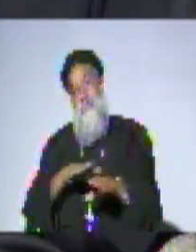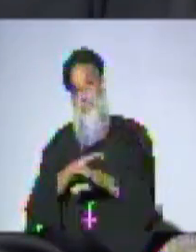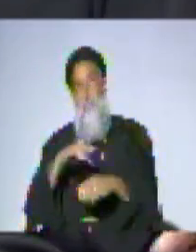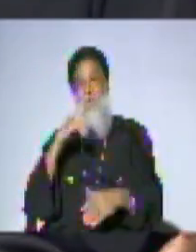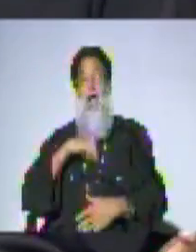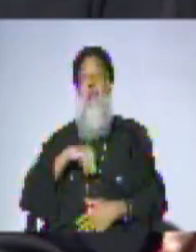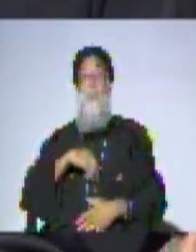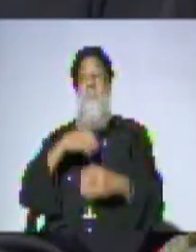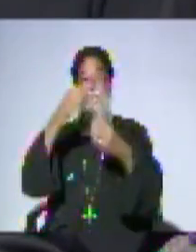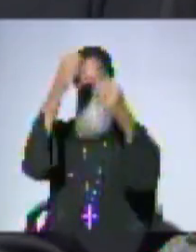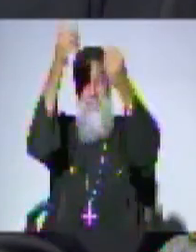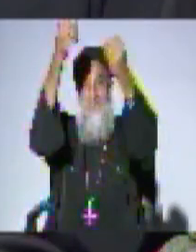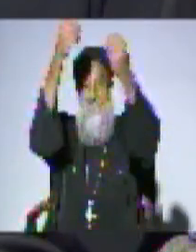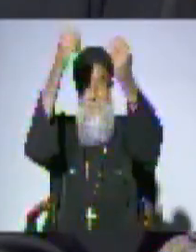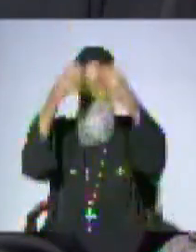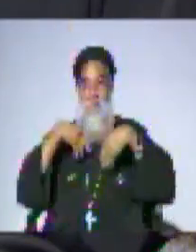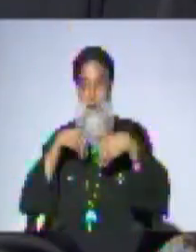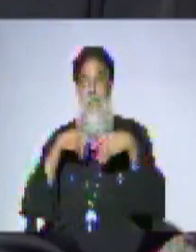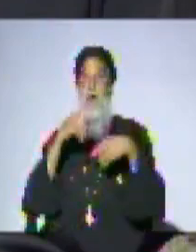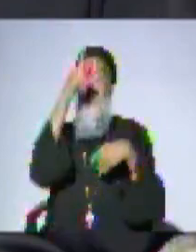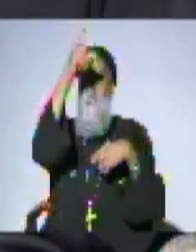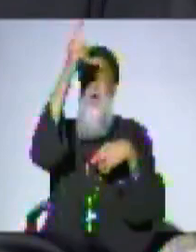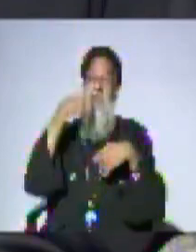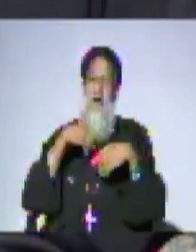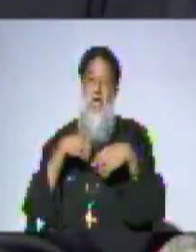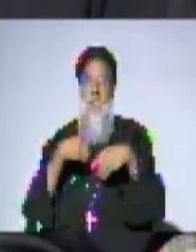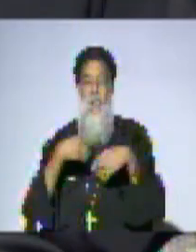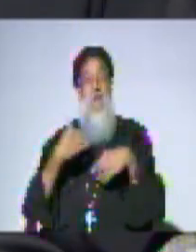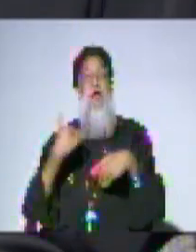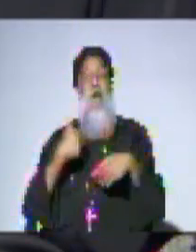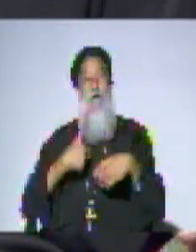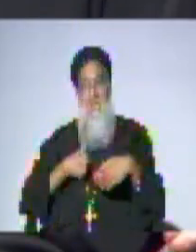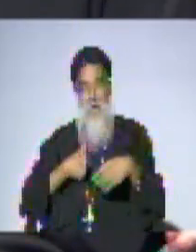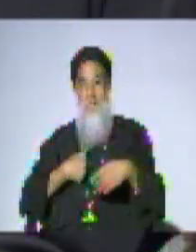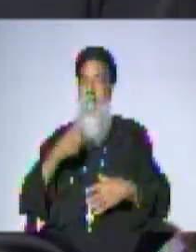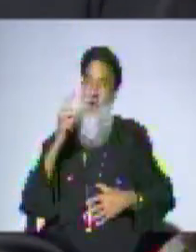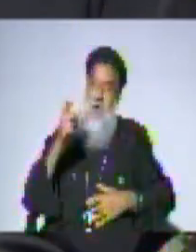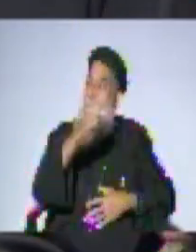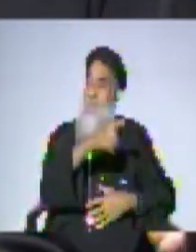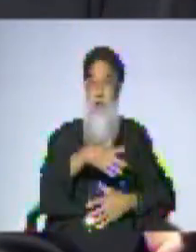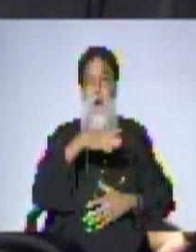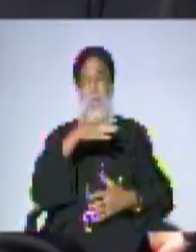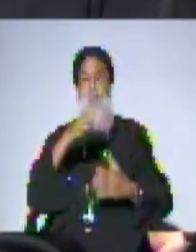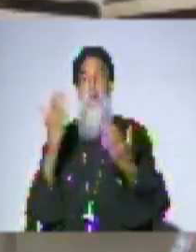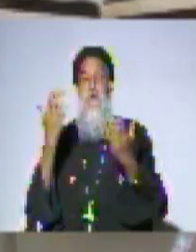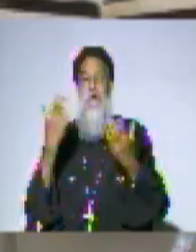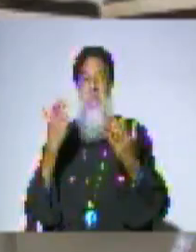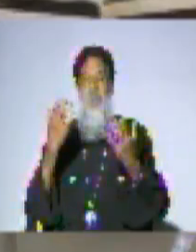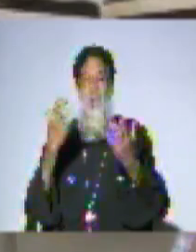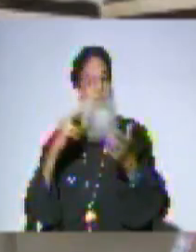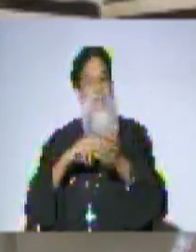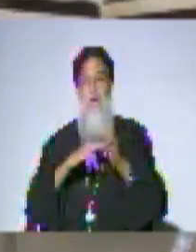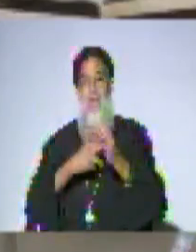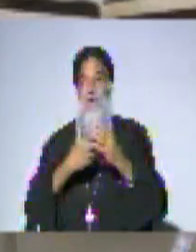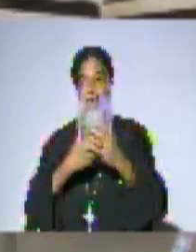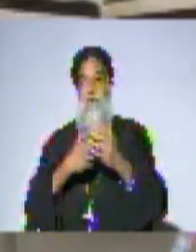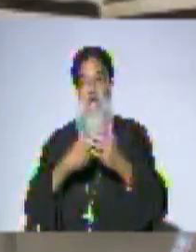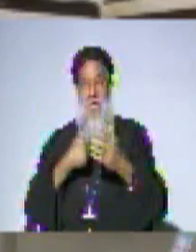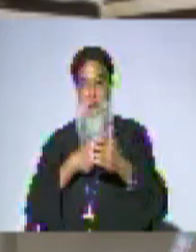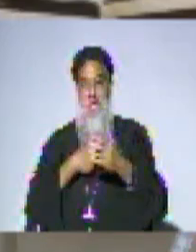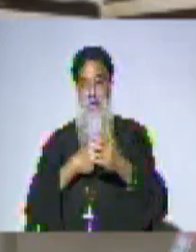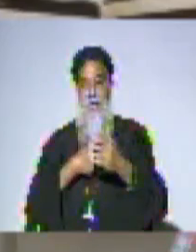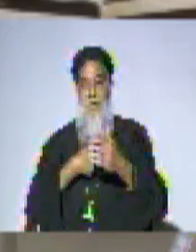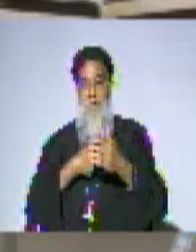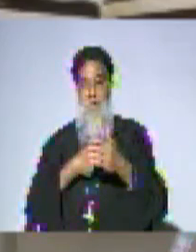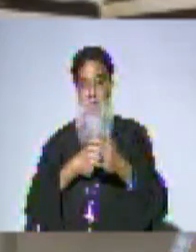أن تعطينا، يعني دي منحة منك يا رب، نحن البائسين غير المستحقين من طهرك. بائس هنا